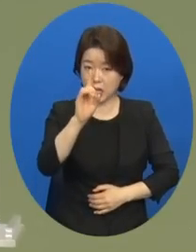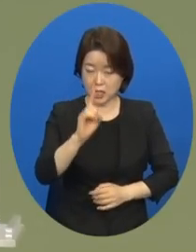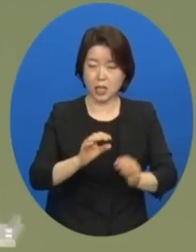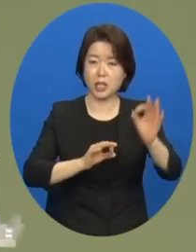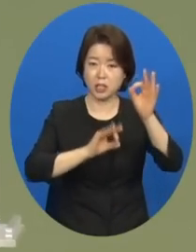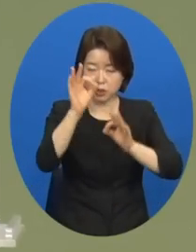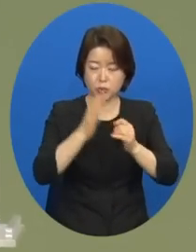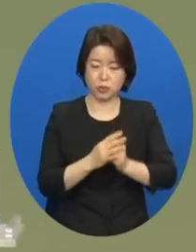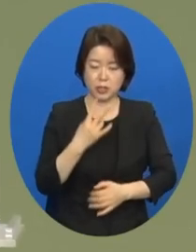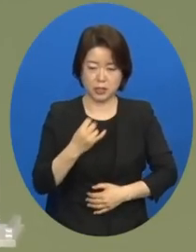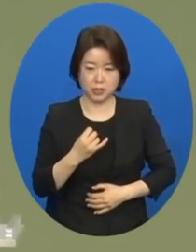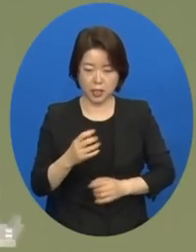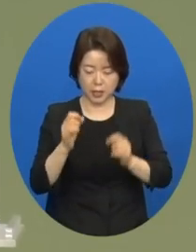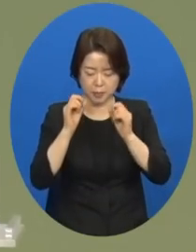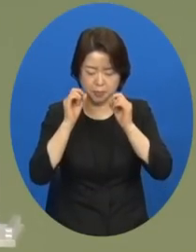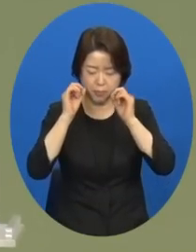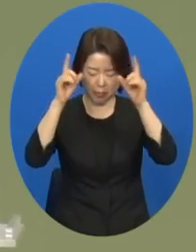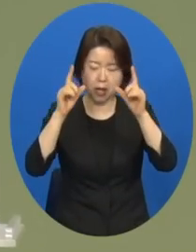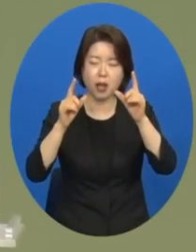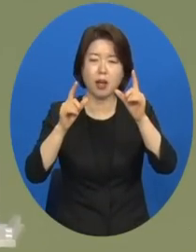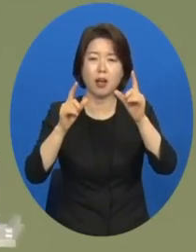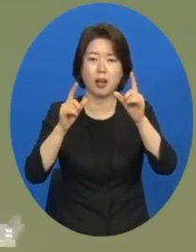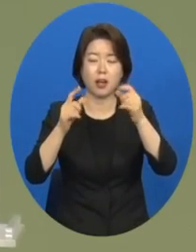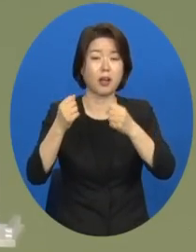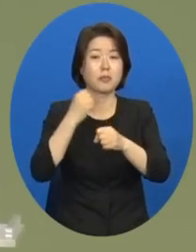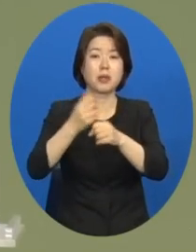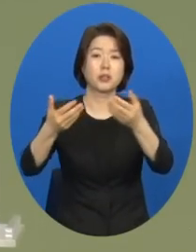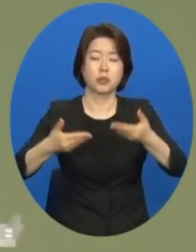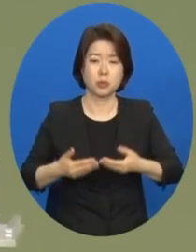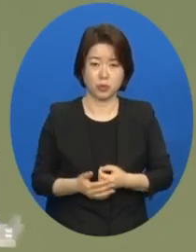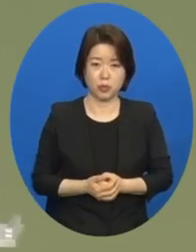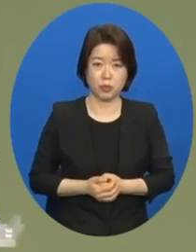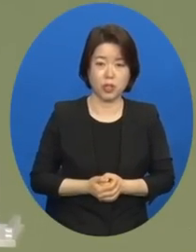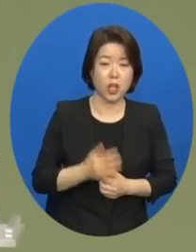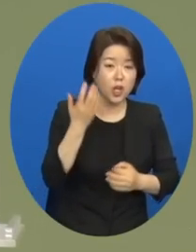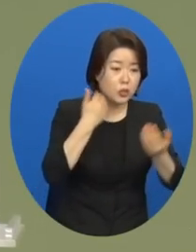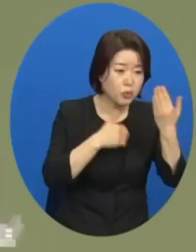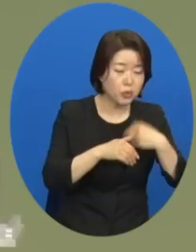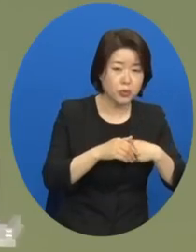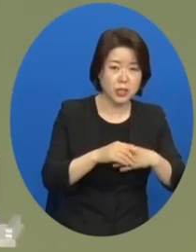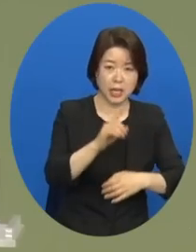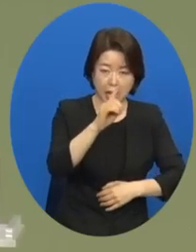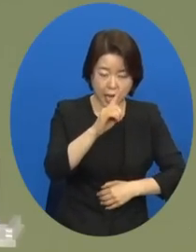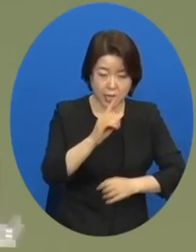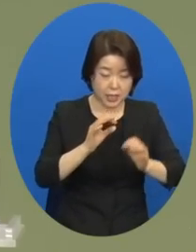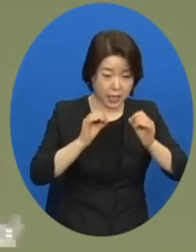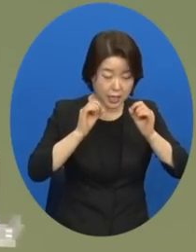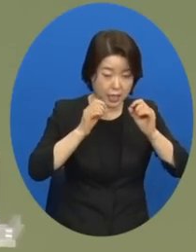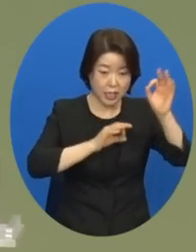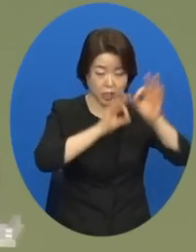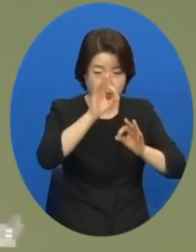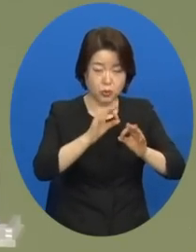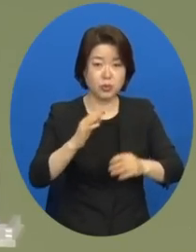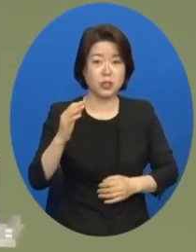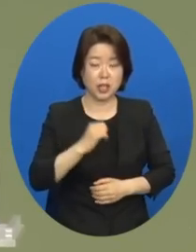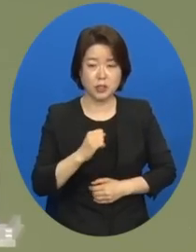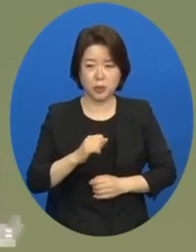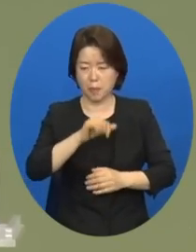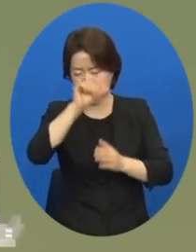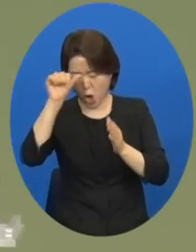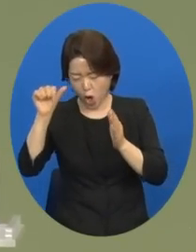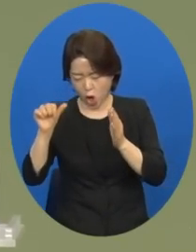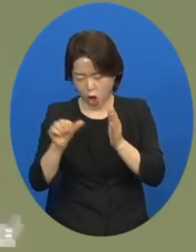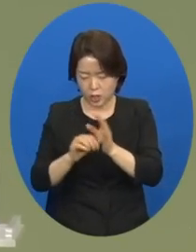사라를 깨어있게 한 실수였어요 누구는 한 가지 실수만 해도 평생을 깨어 있는 사람이 있어